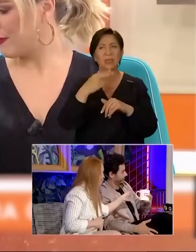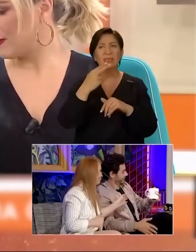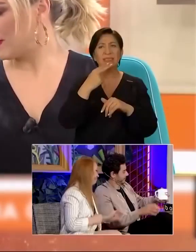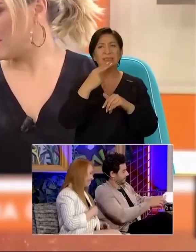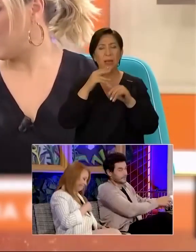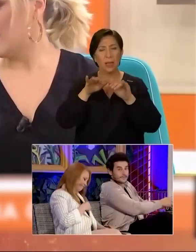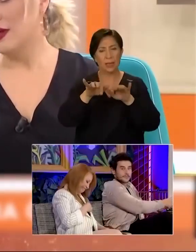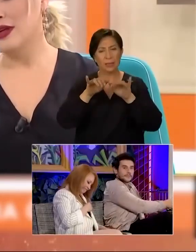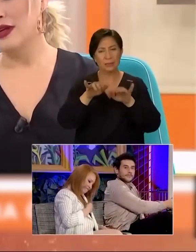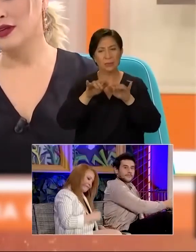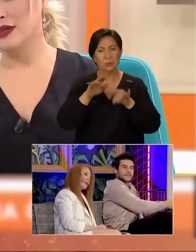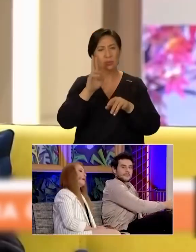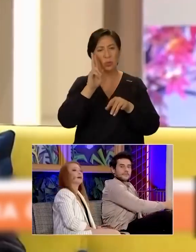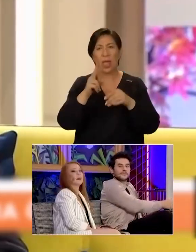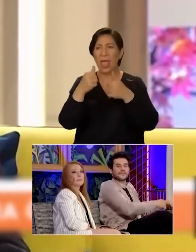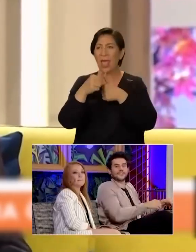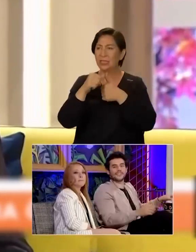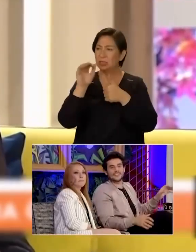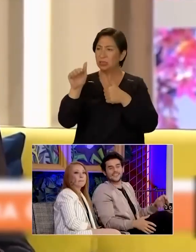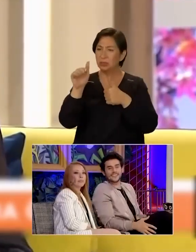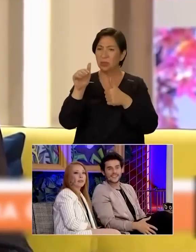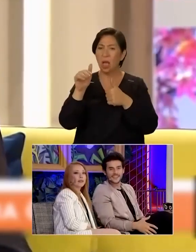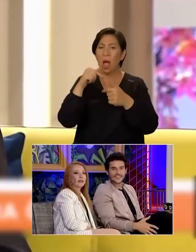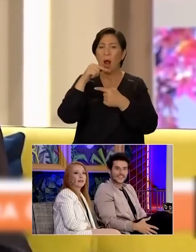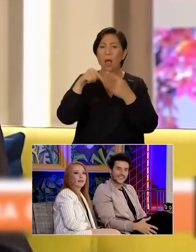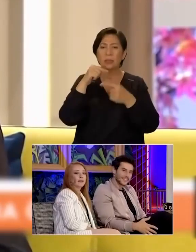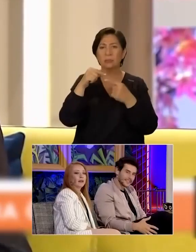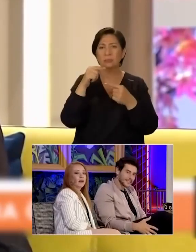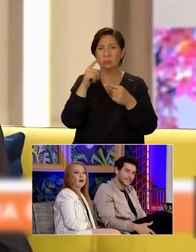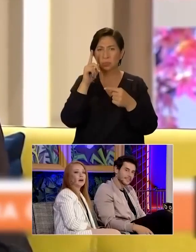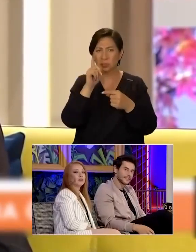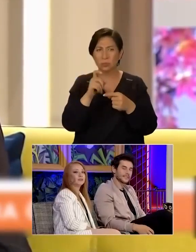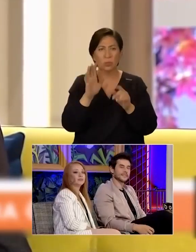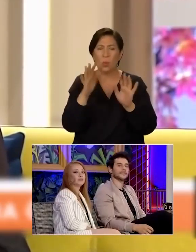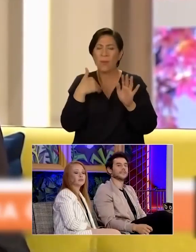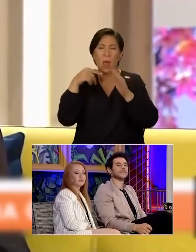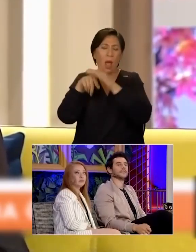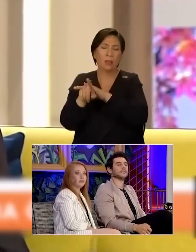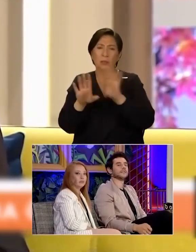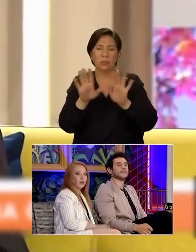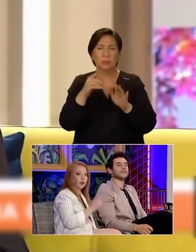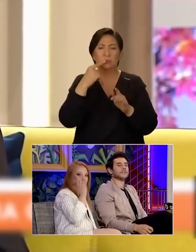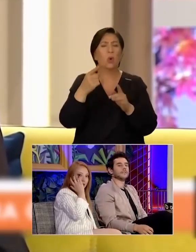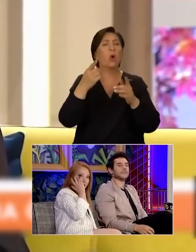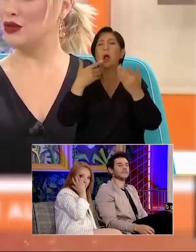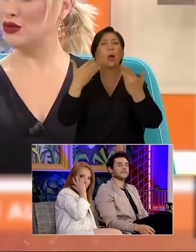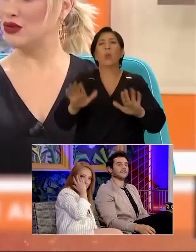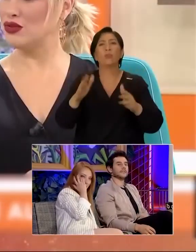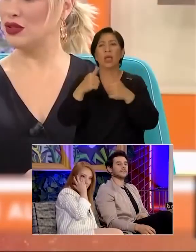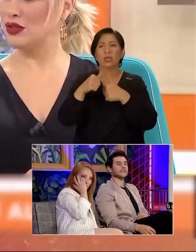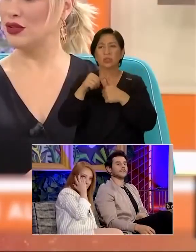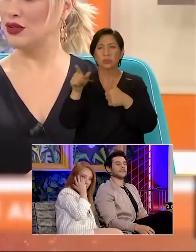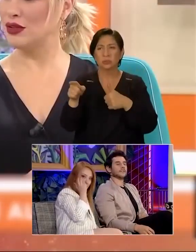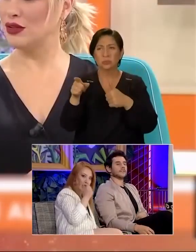kızlarla yazıştığını gördüm ve eşimi arandığını söyledim. Hayır diyor, ben seni aldatmadım diyor. Bunu bir türlü kabul etmiyor. Ne onun